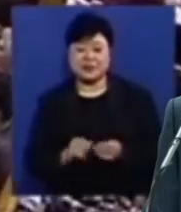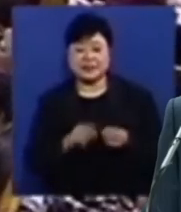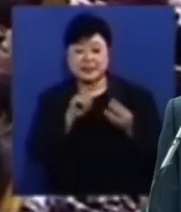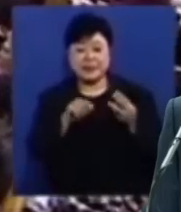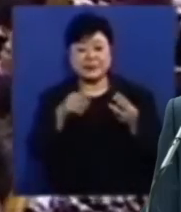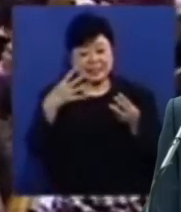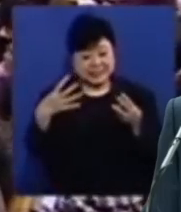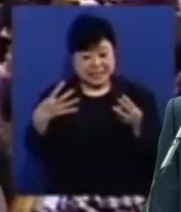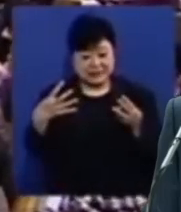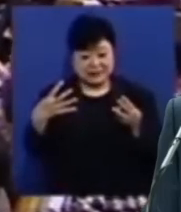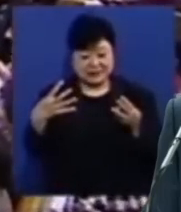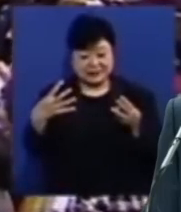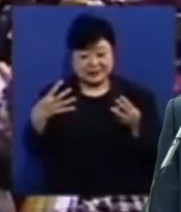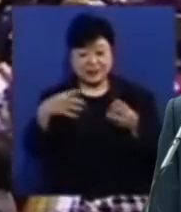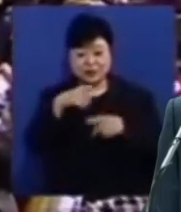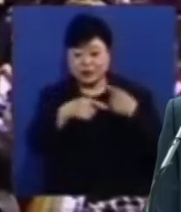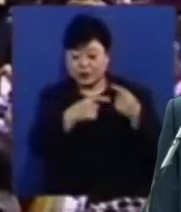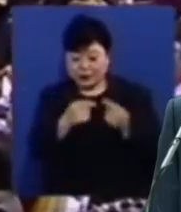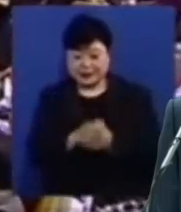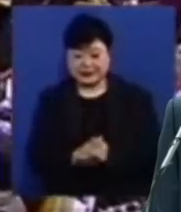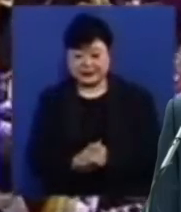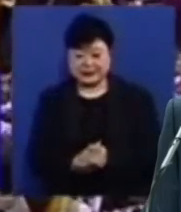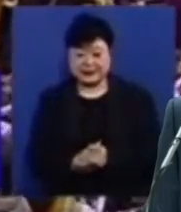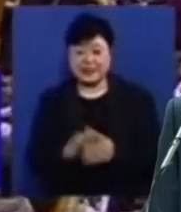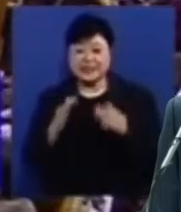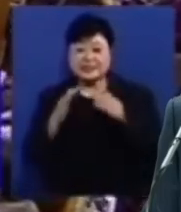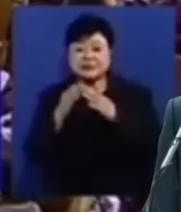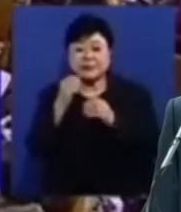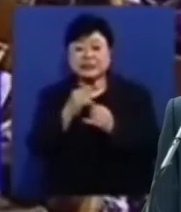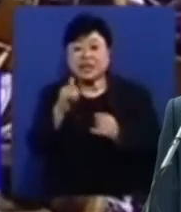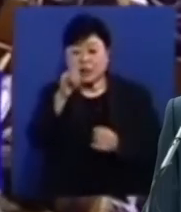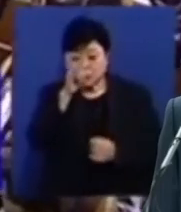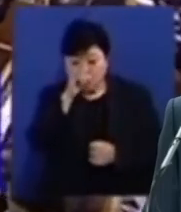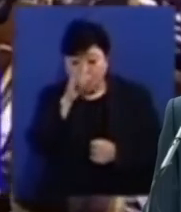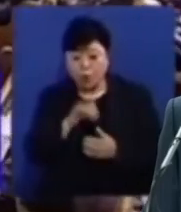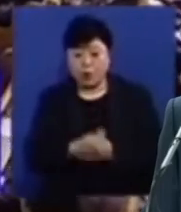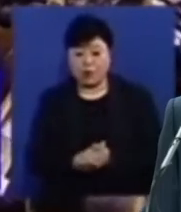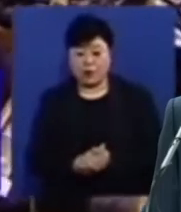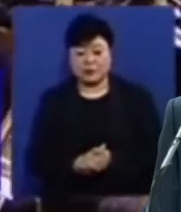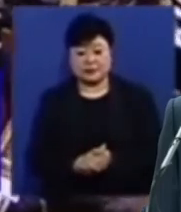4절에 한번 따라 말씀했습니다. 집마다 지은 이가 있으니